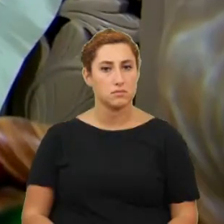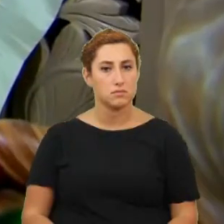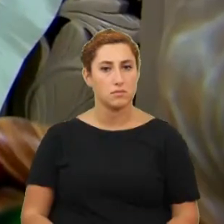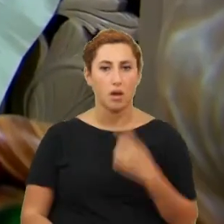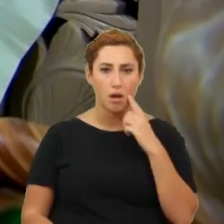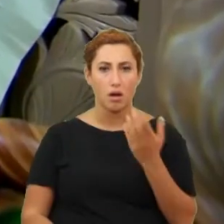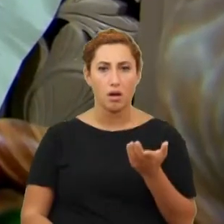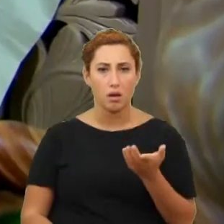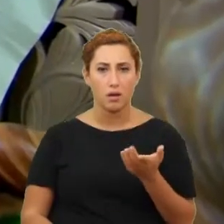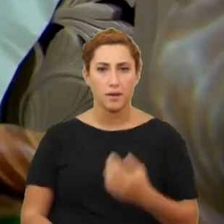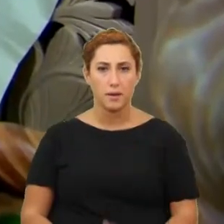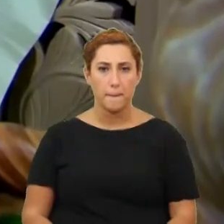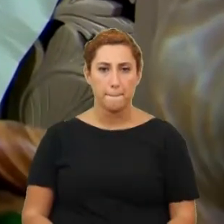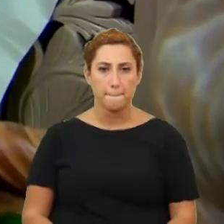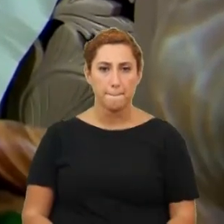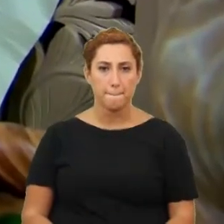Aa.